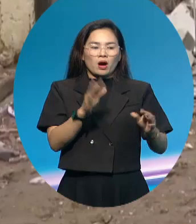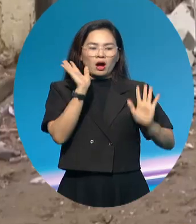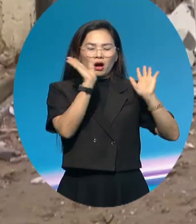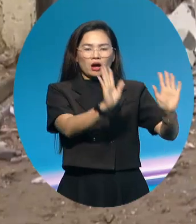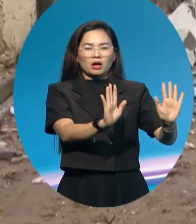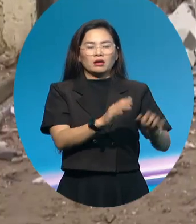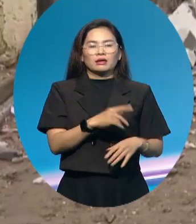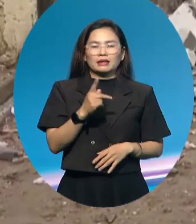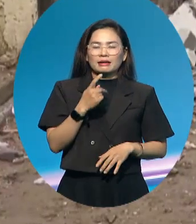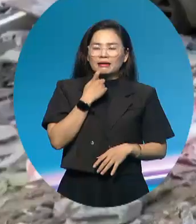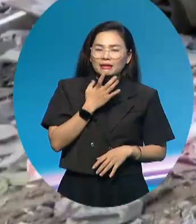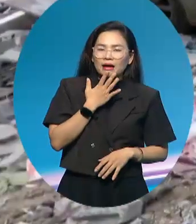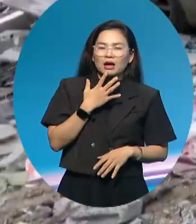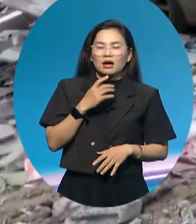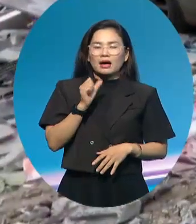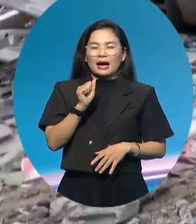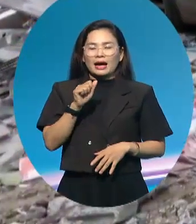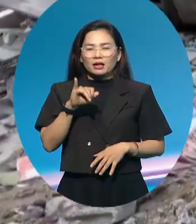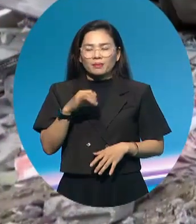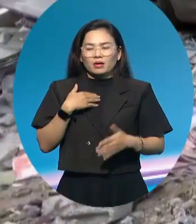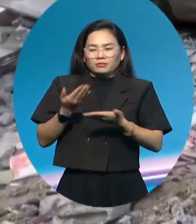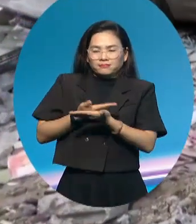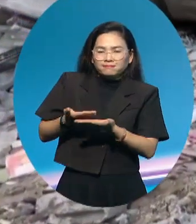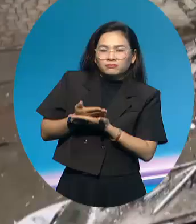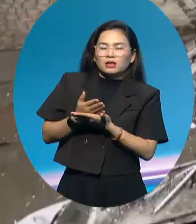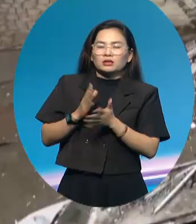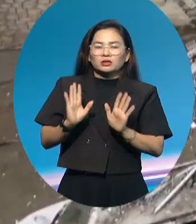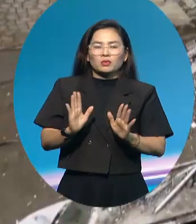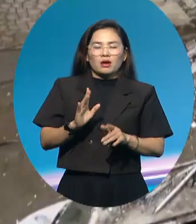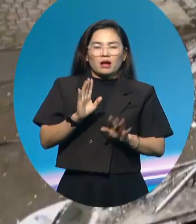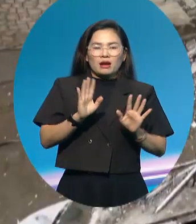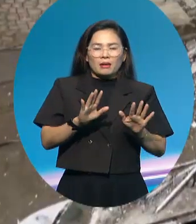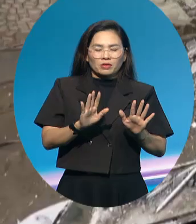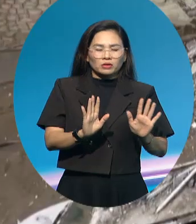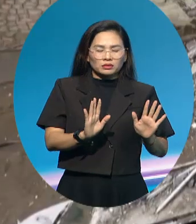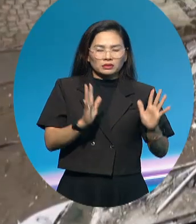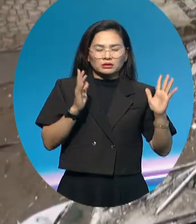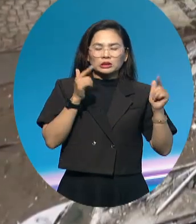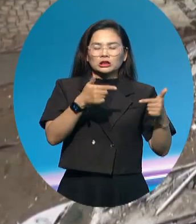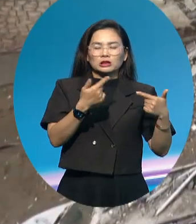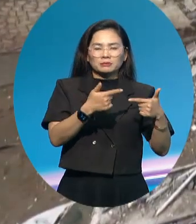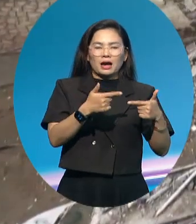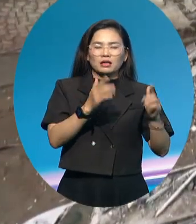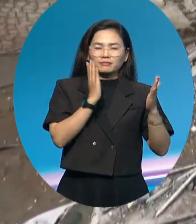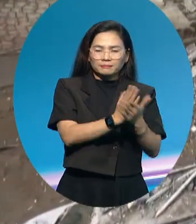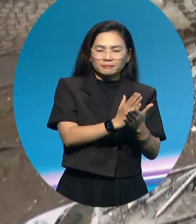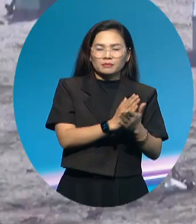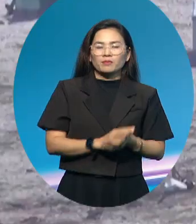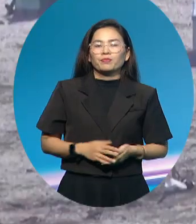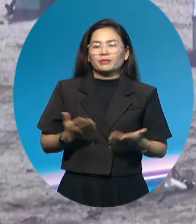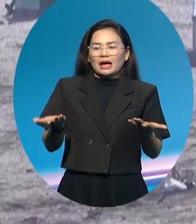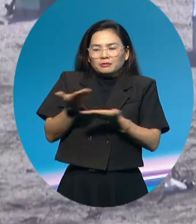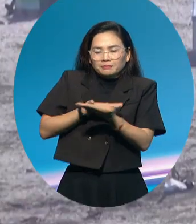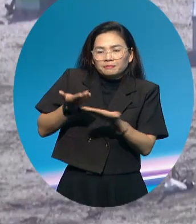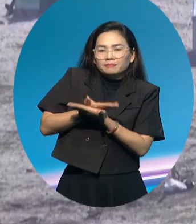Mỹ Qatar và Ai Cập đều đang nỗ lực thúc đẩy đàm phán đã đạt được một thỏa thuận ngừng bắn ở giải gaza liên quan đến quá trình đàm phán